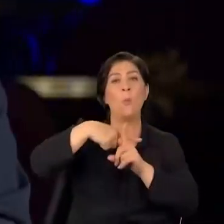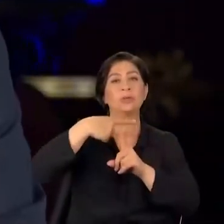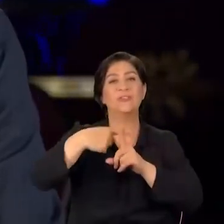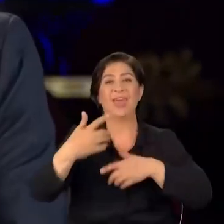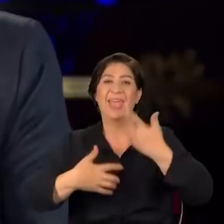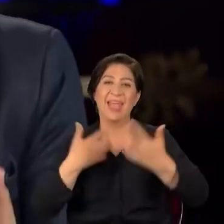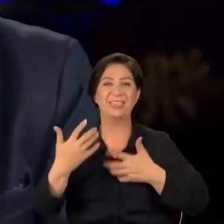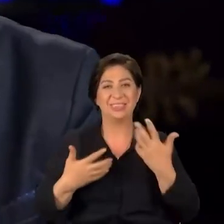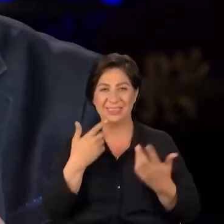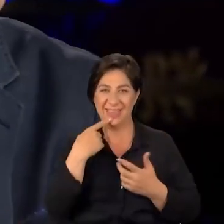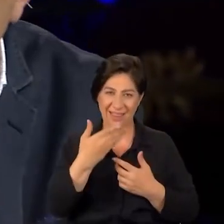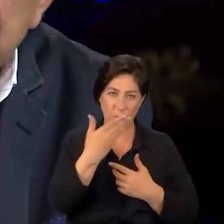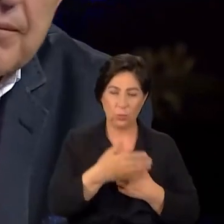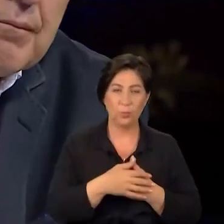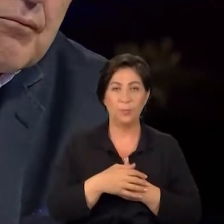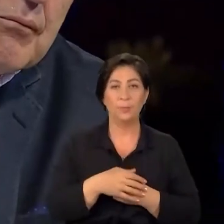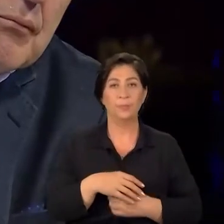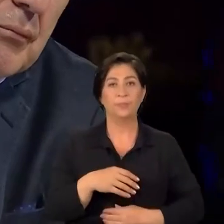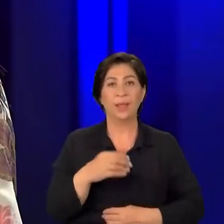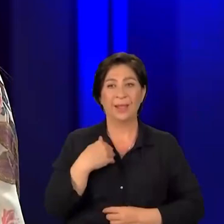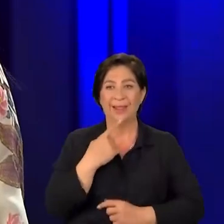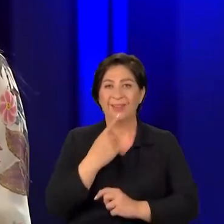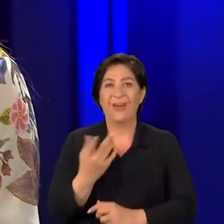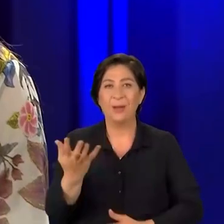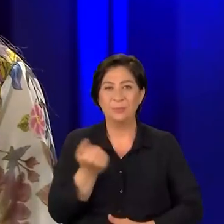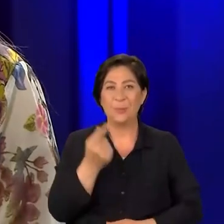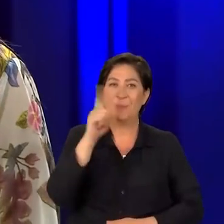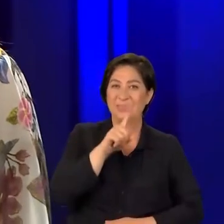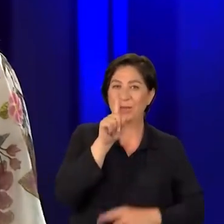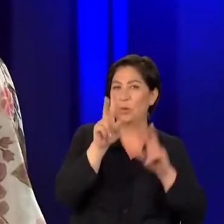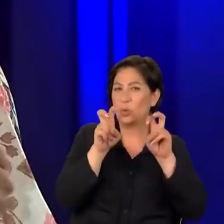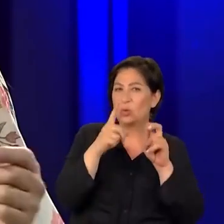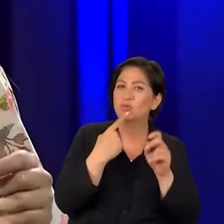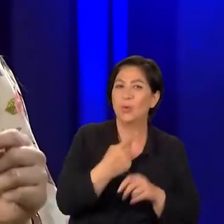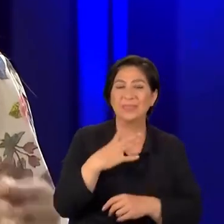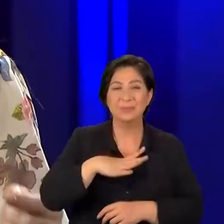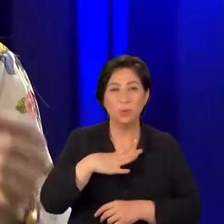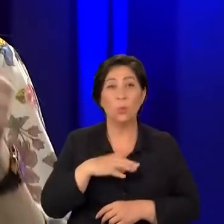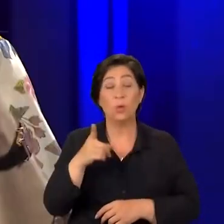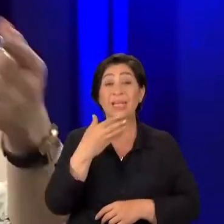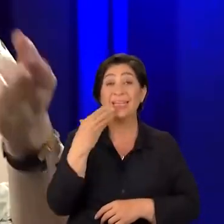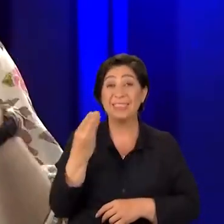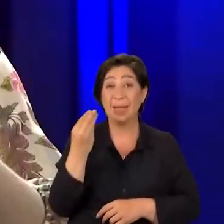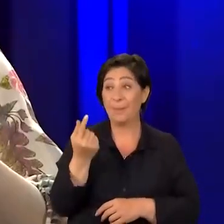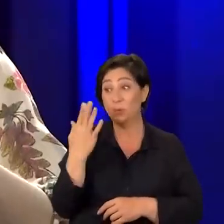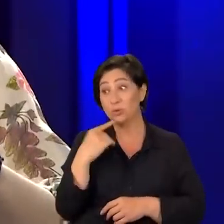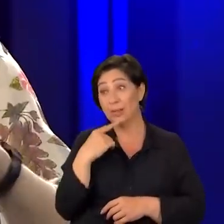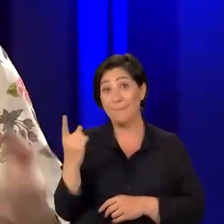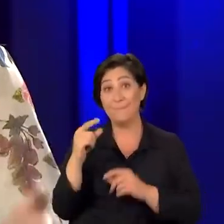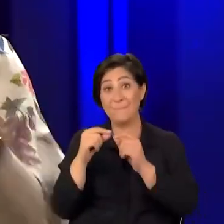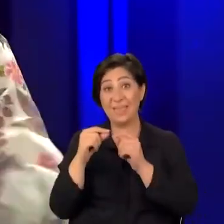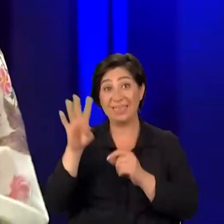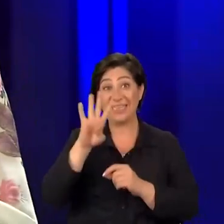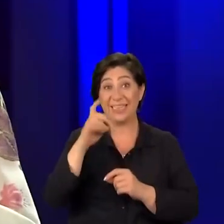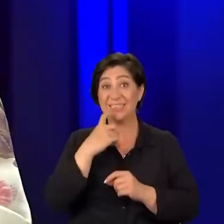dinamiğini anlatıyor. Bir de buradan hazır lafı almışken müsaadenizle lütfen, başka lütfen. Bir konuya gireyim. Bu gençlikle demin söylediği Bekir Bey'in